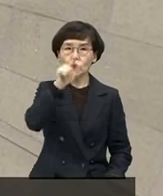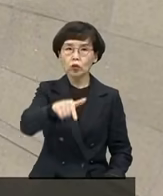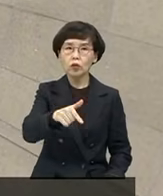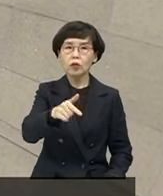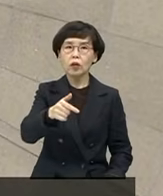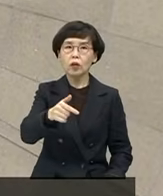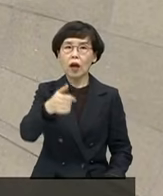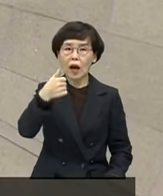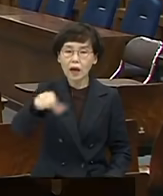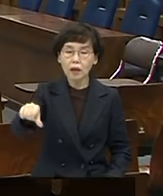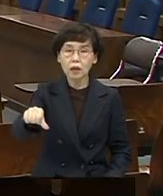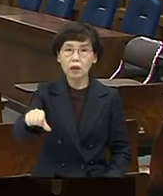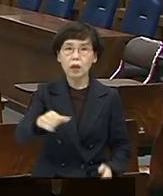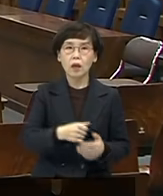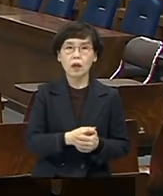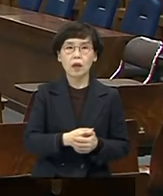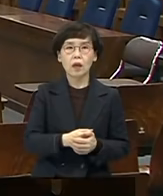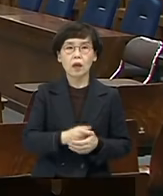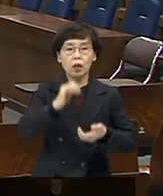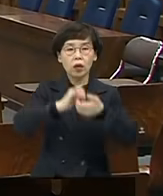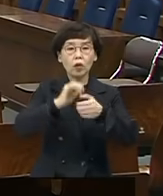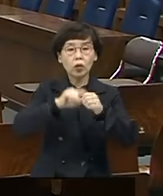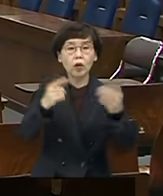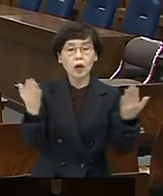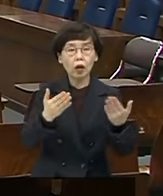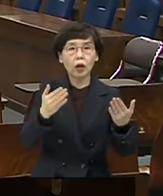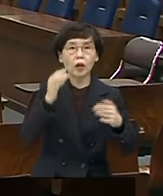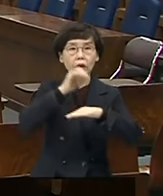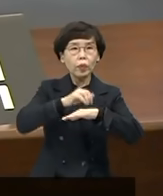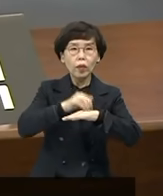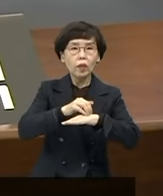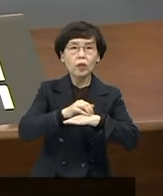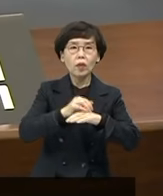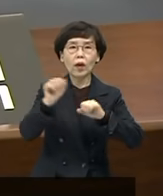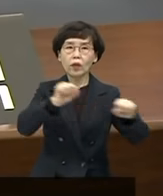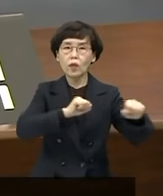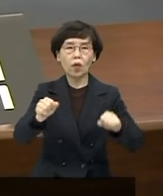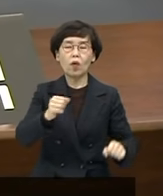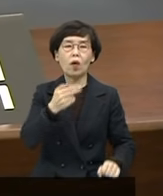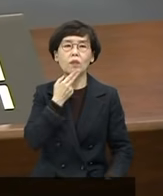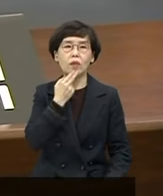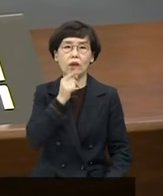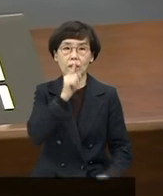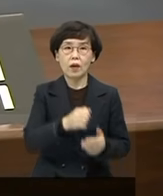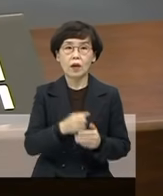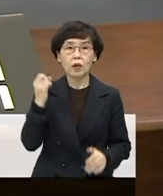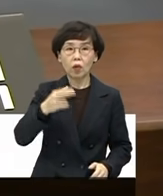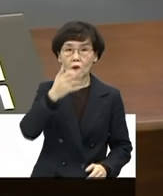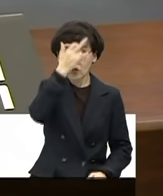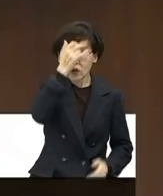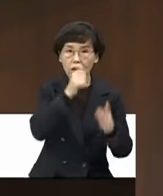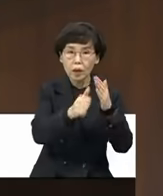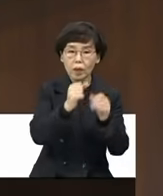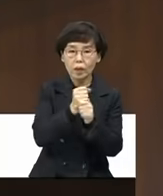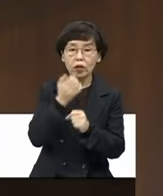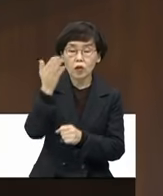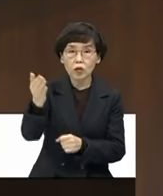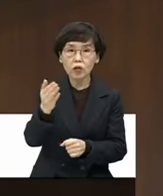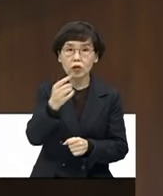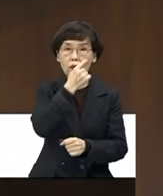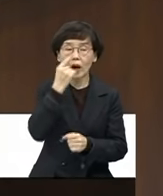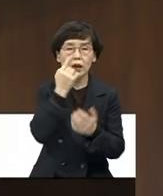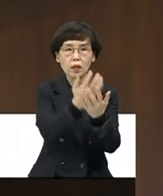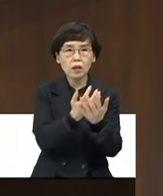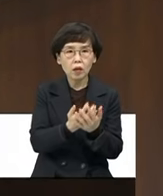정기적으로 업무를 수행했다는 사실을 인정할 수 없다고 설명했습니다. 또 최 대표가 발급한 인턴 확인서는 능력이 아닌